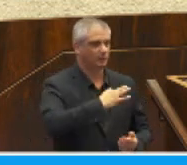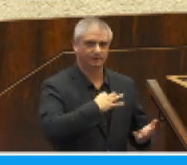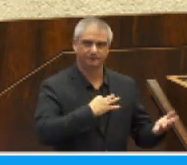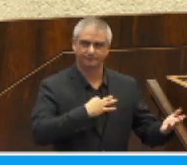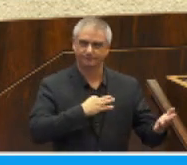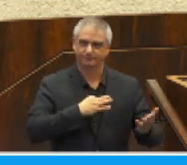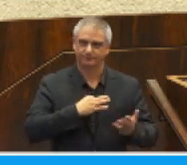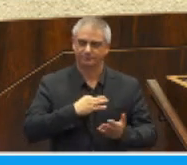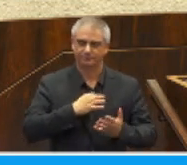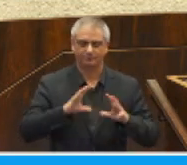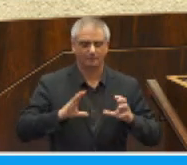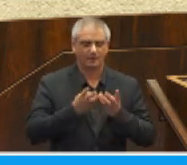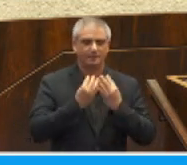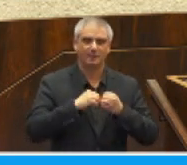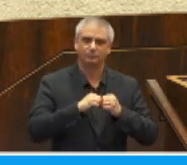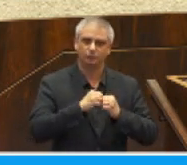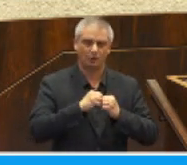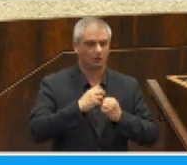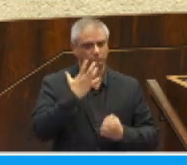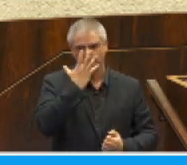בני המשפחות מוכות היגון,